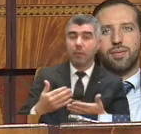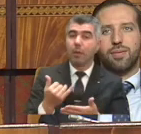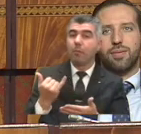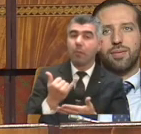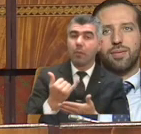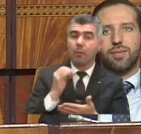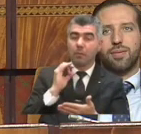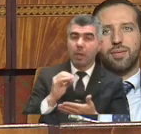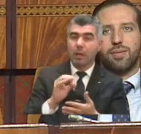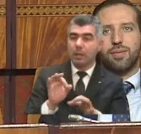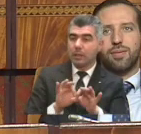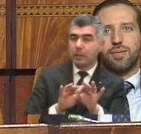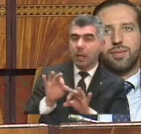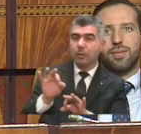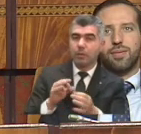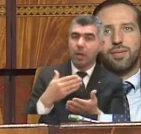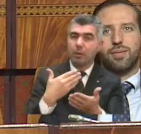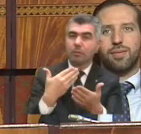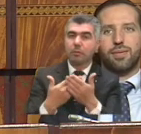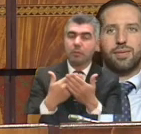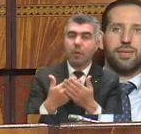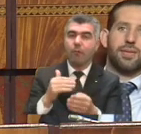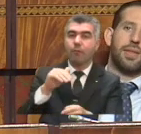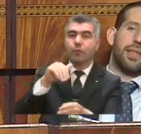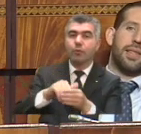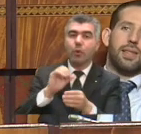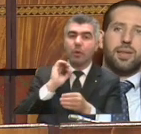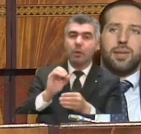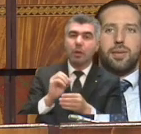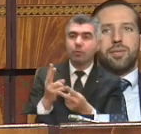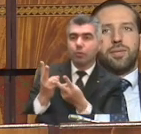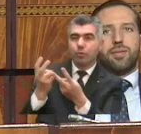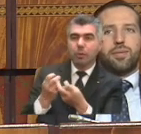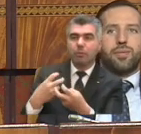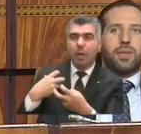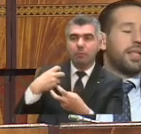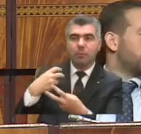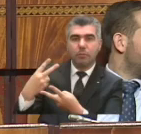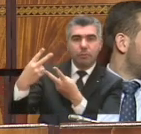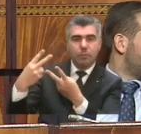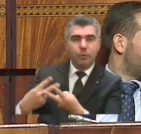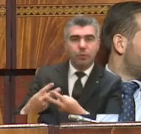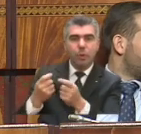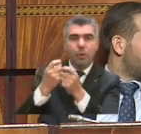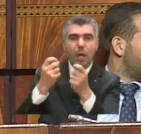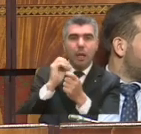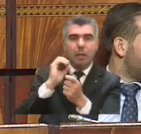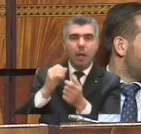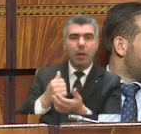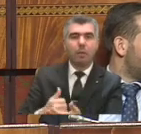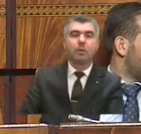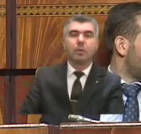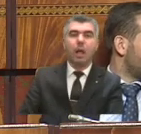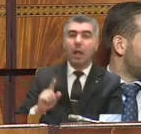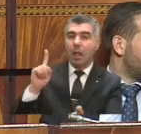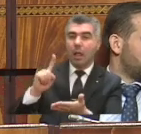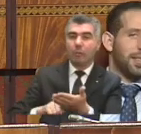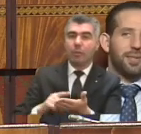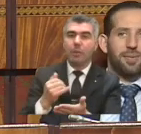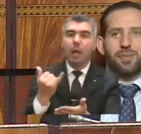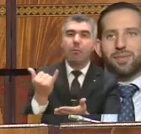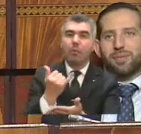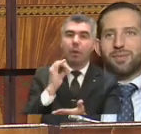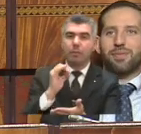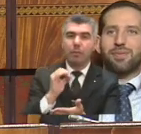البعد الاستراتيجي والدور المحوري لهذا الصندوق في جذب الاستثمارات والتمويلات الضرورية، نود التأكيد أيضا